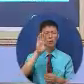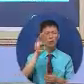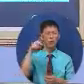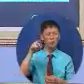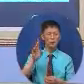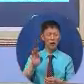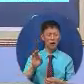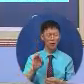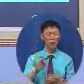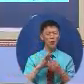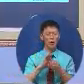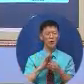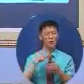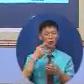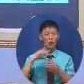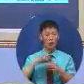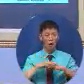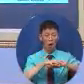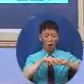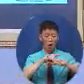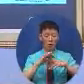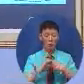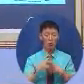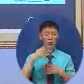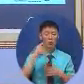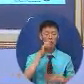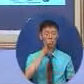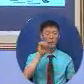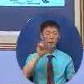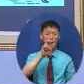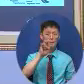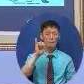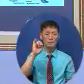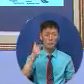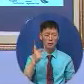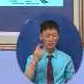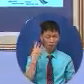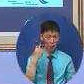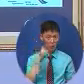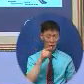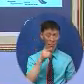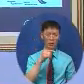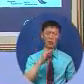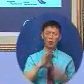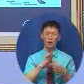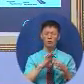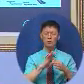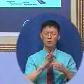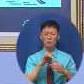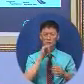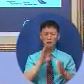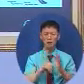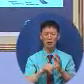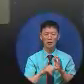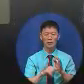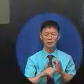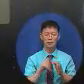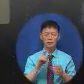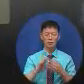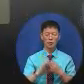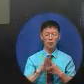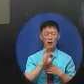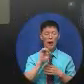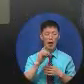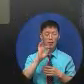보상과 관련된 뇌회로가 있어요. 여러분들 잘 아시는 도파민 들어보셨어요? 도파민이 관여되는 회로예요. 이 회로에는